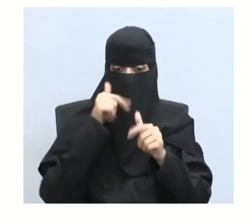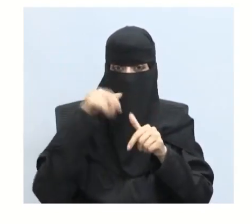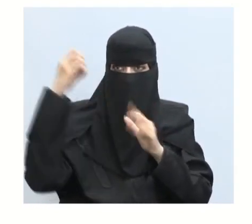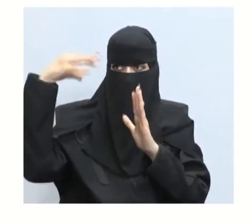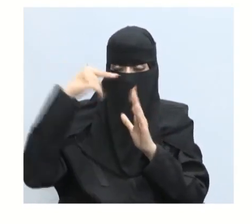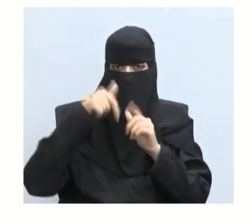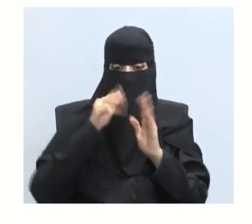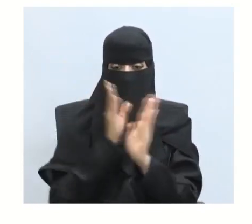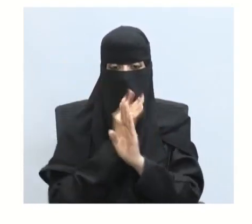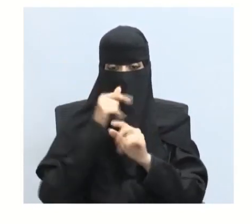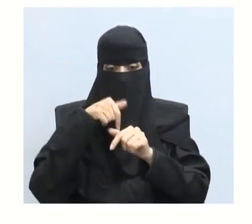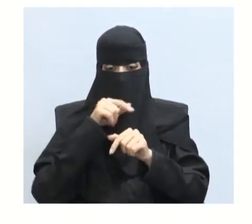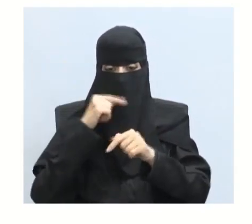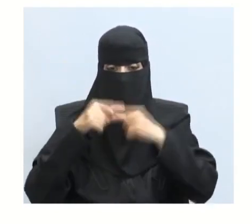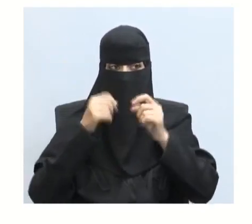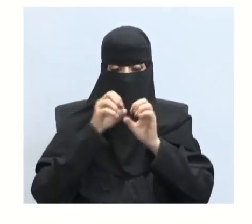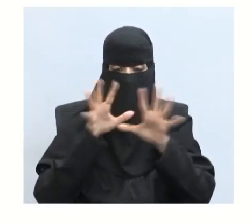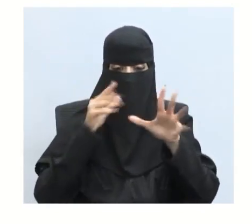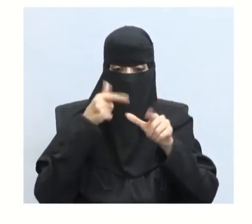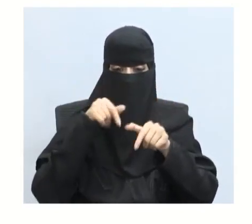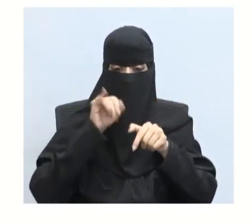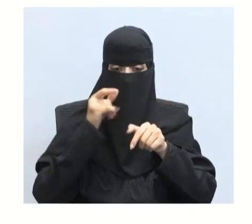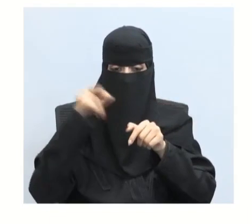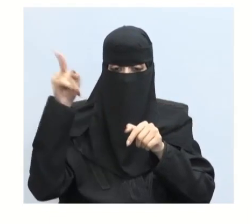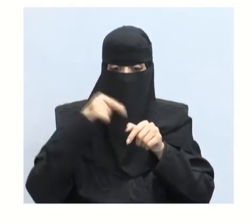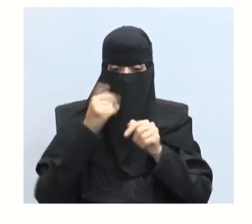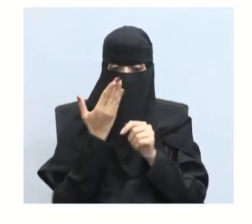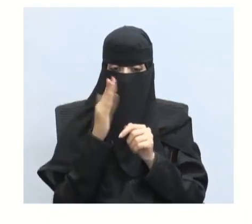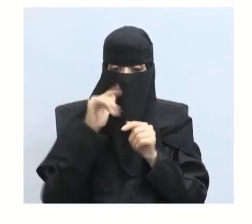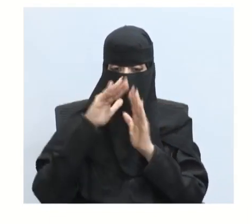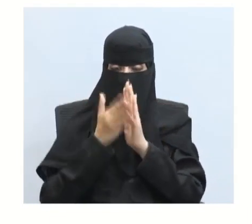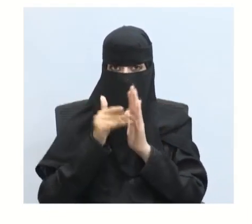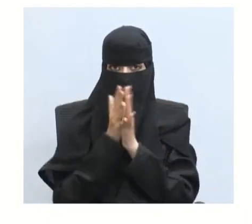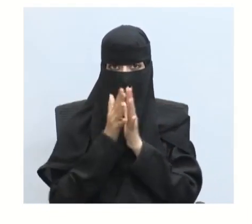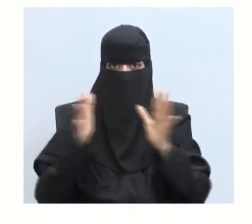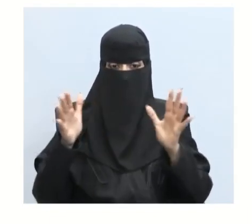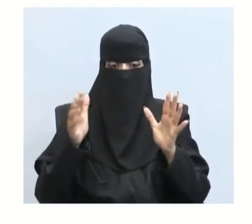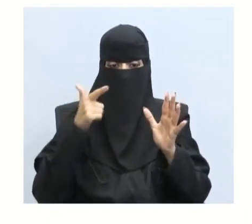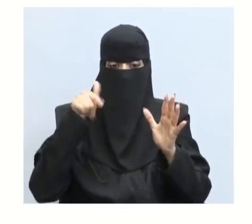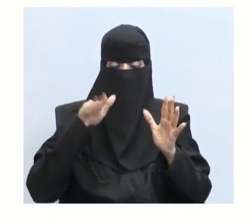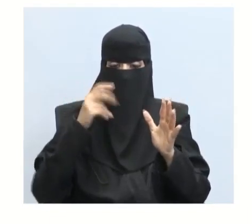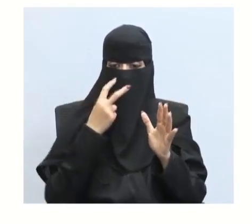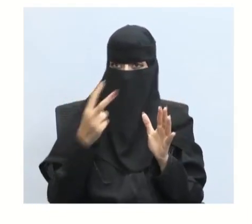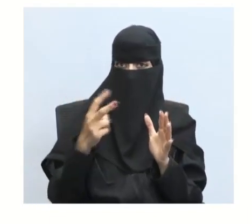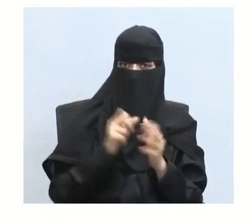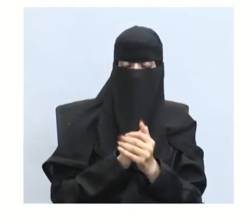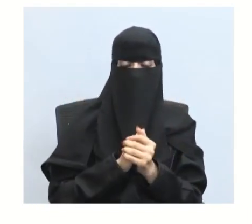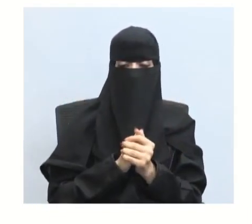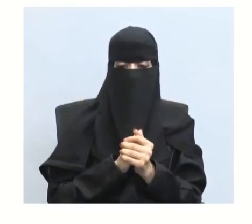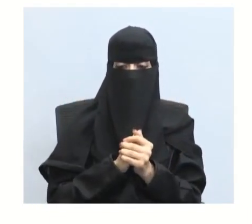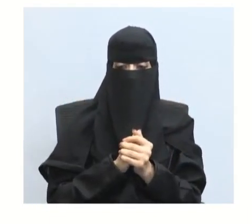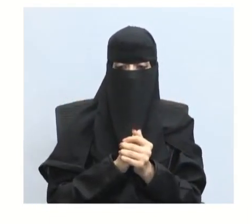الاشعه المنعكسه تتشتت ومن مميزات المرايا المحدبه انها توسع